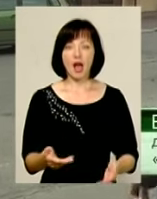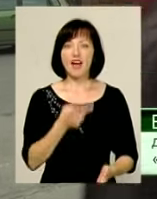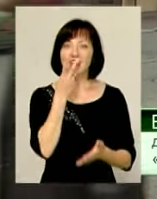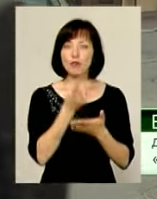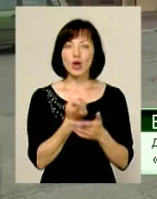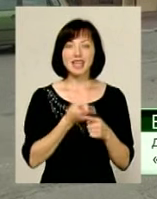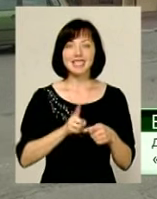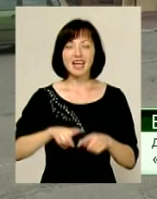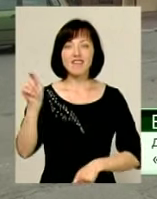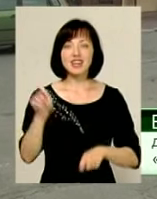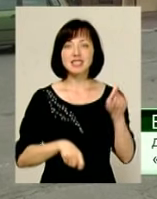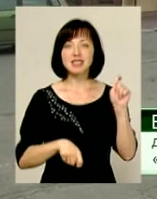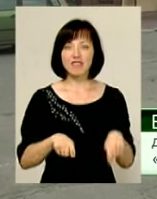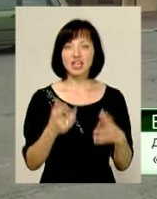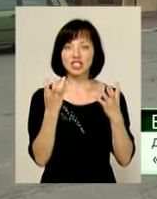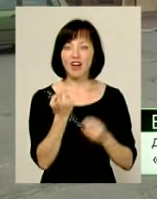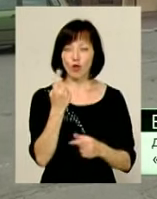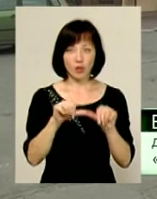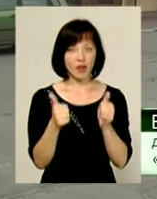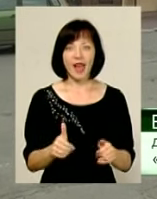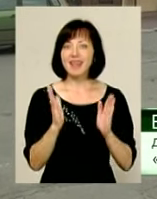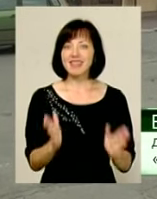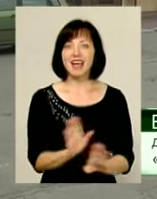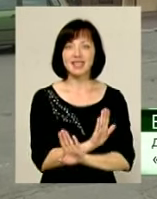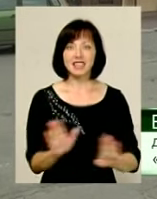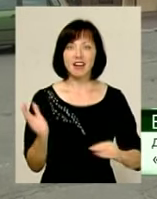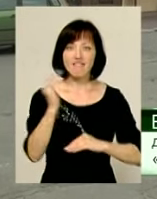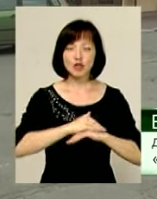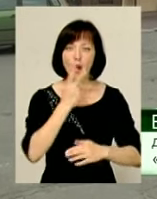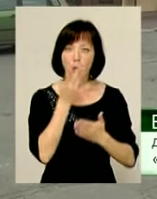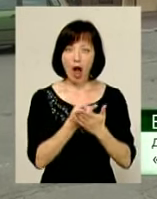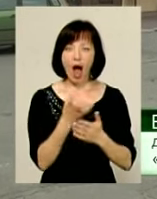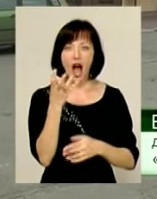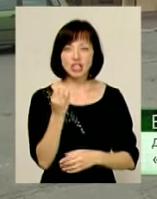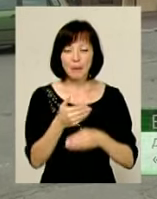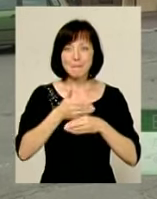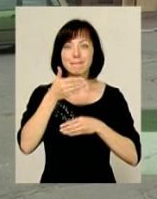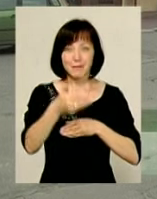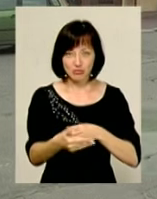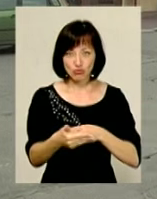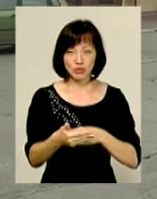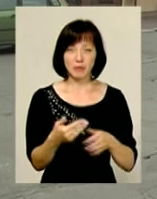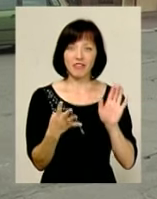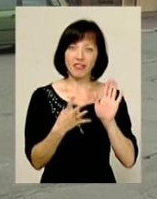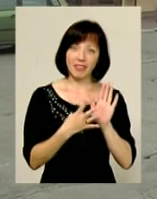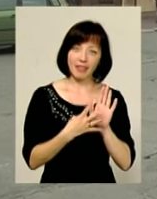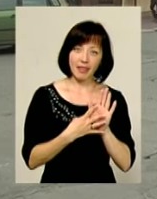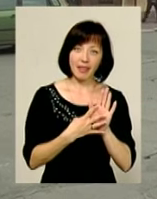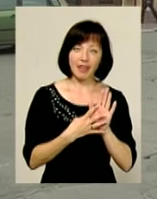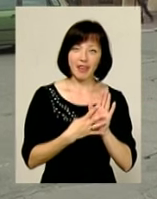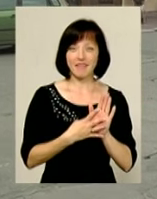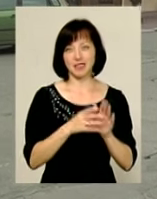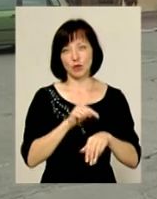відтворити цей фестиваль ще в одному форматі. Не тільки по вечорах показувати, а й в надвечір'я, тобто ще десь